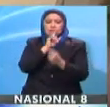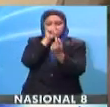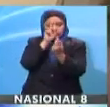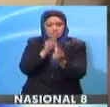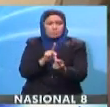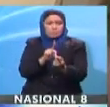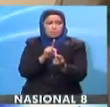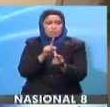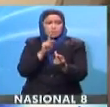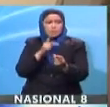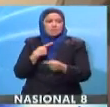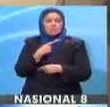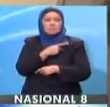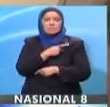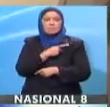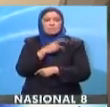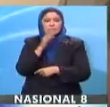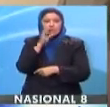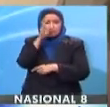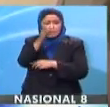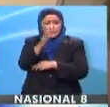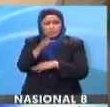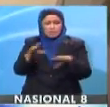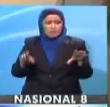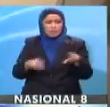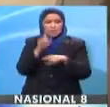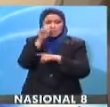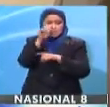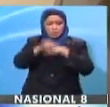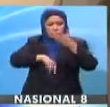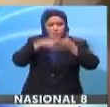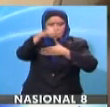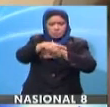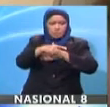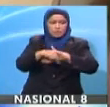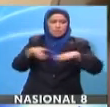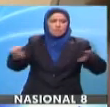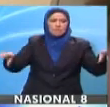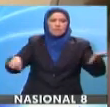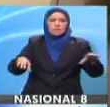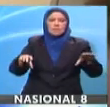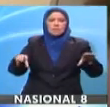kita akanannyaah satu Dar